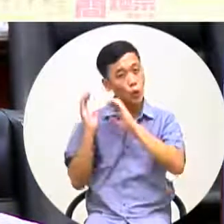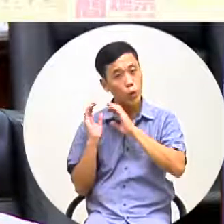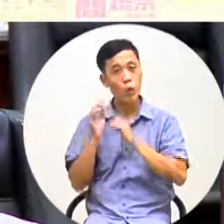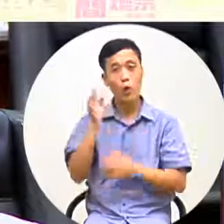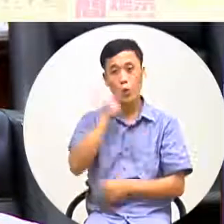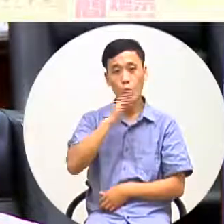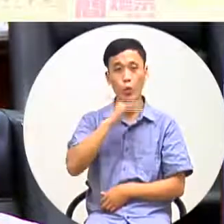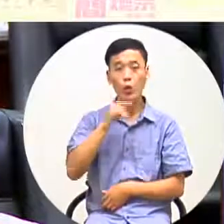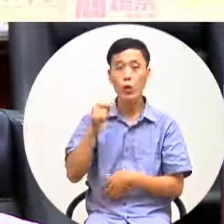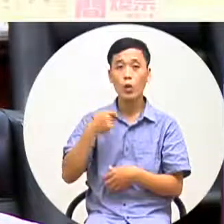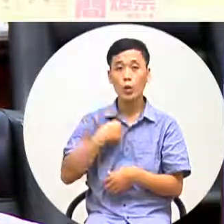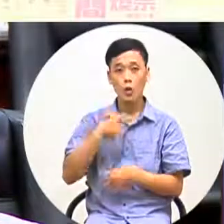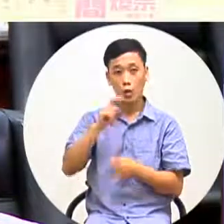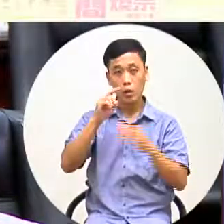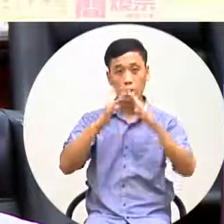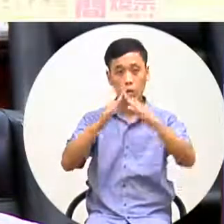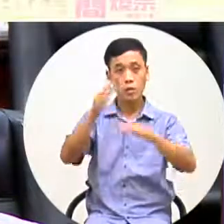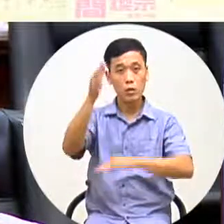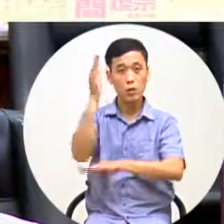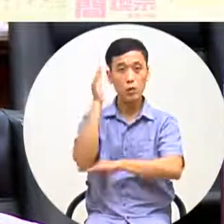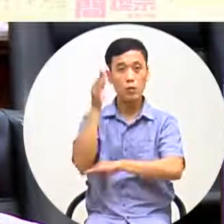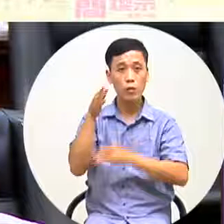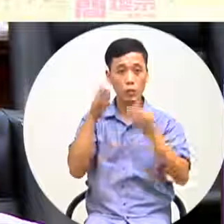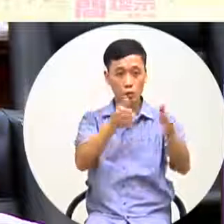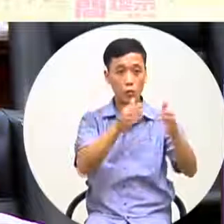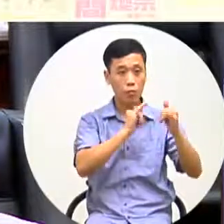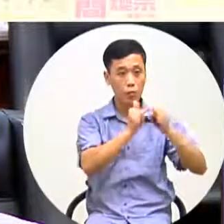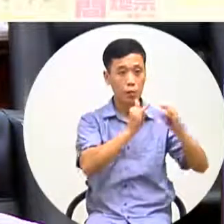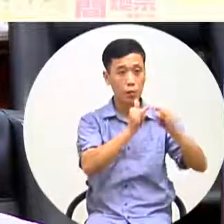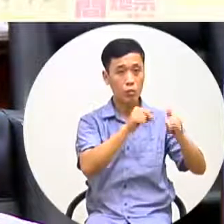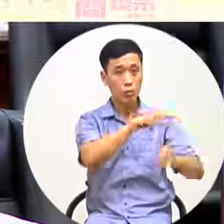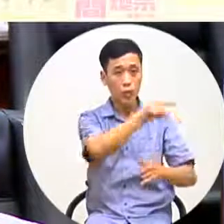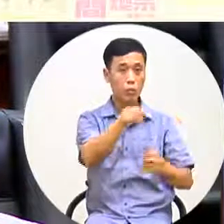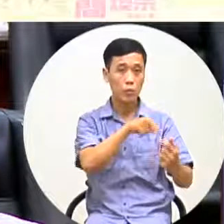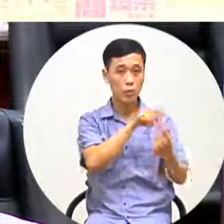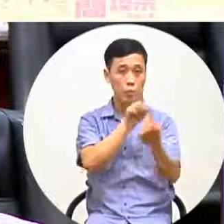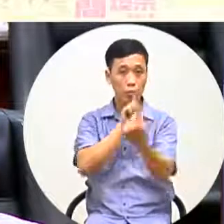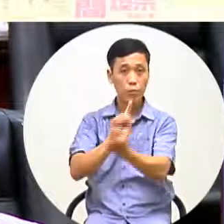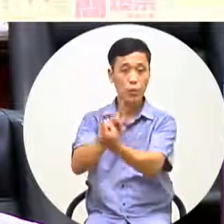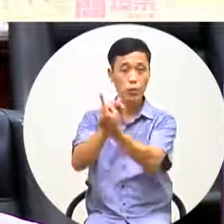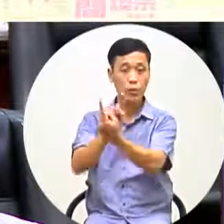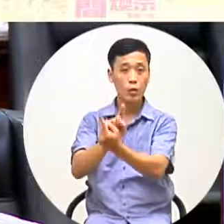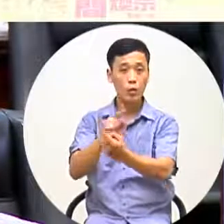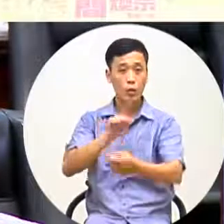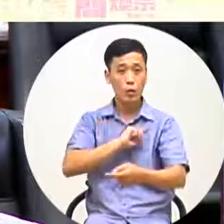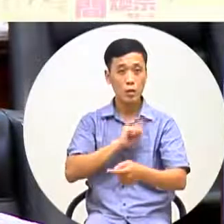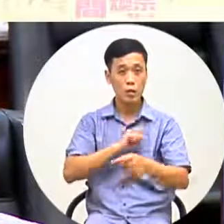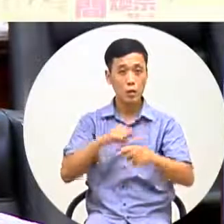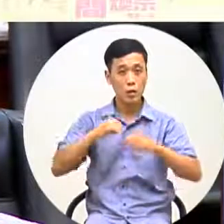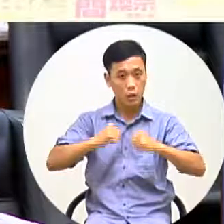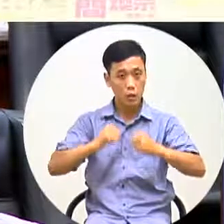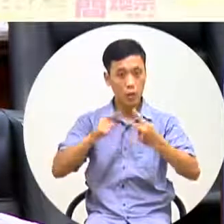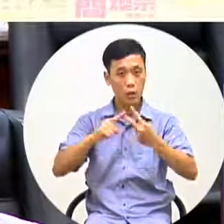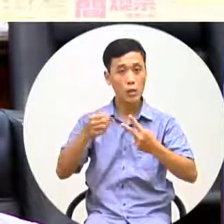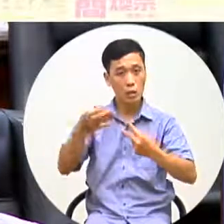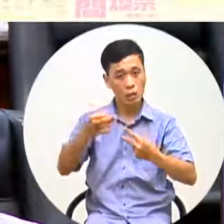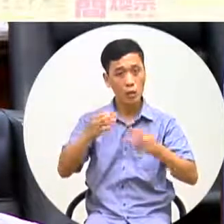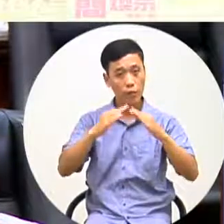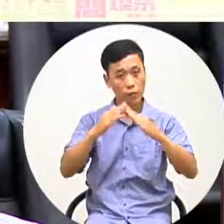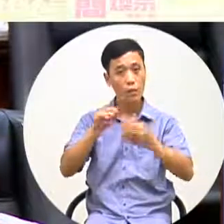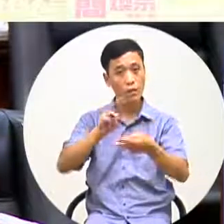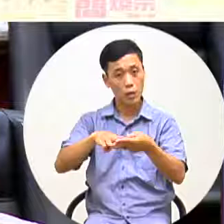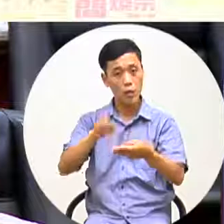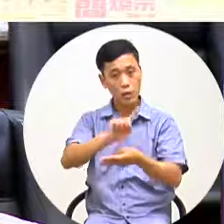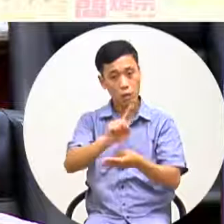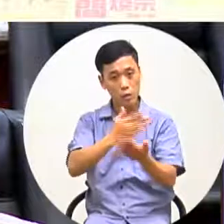民众面临到人身财产安全的问题的时候，尤其是在法律上损害赔偿只有